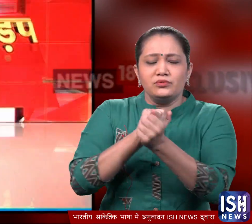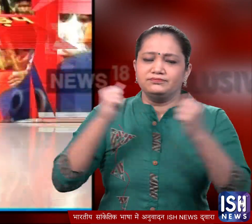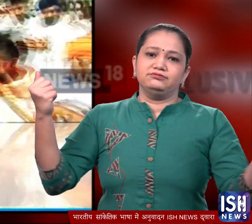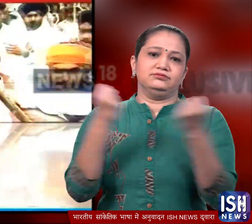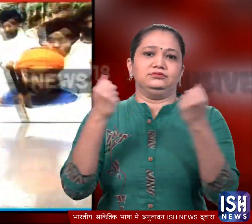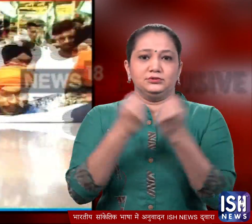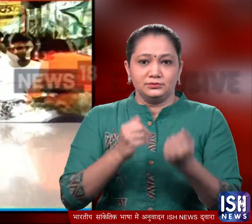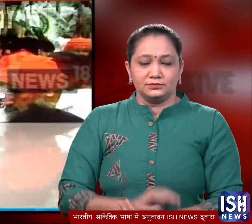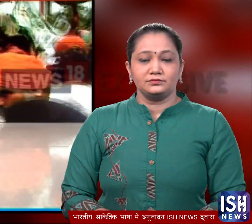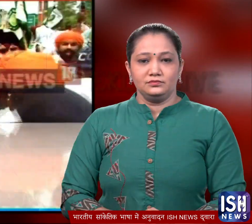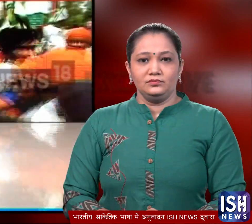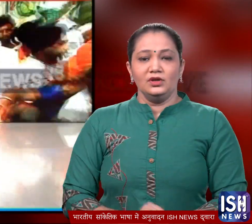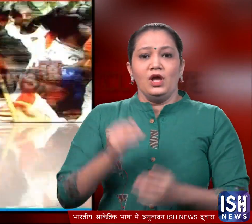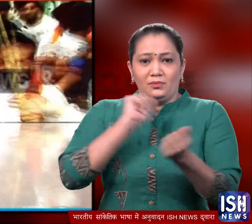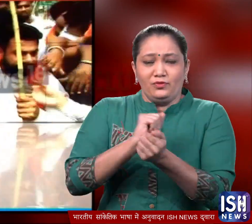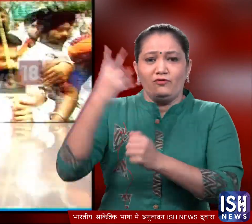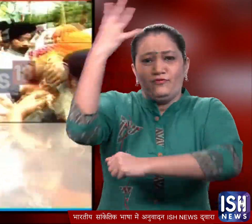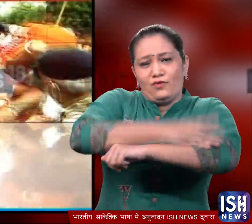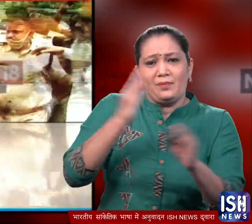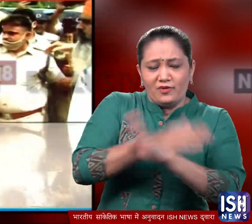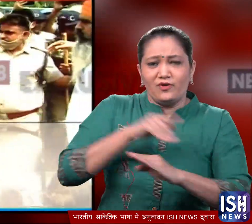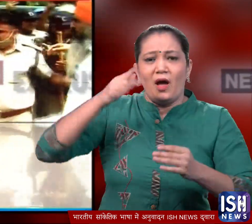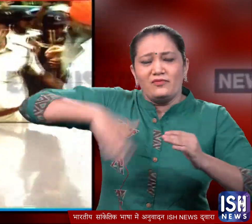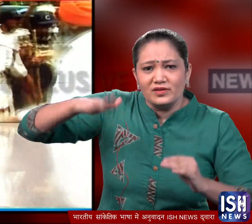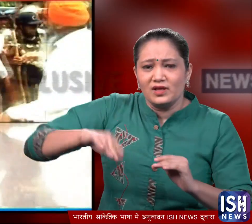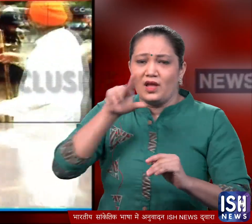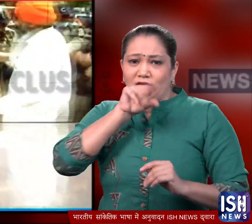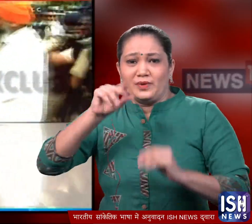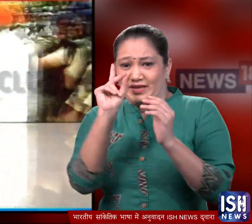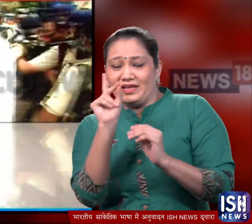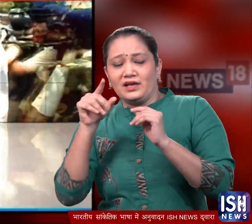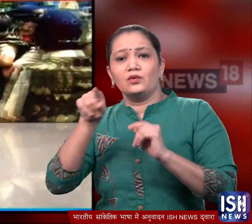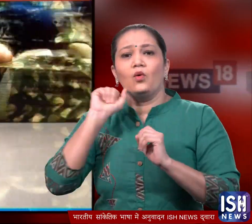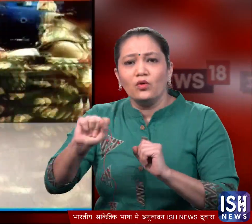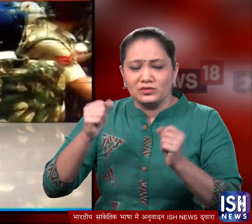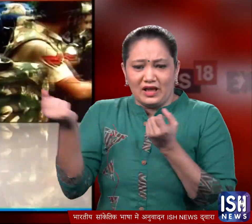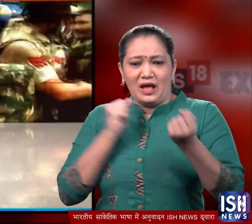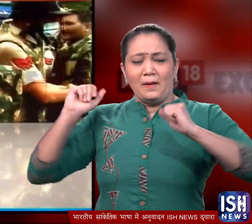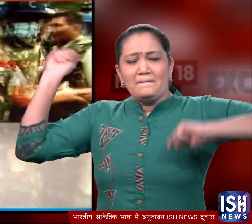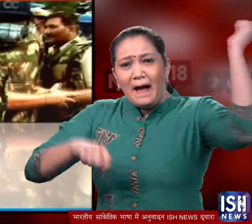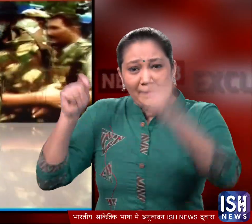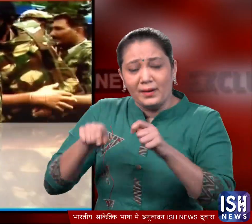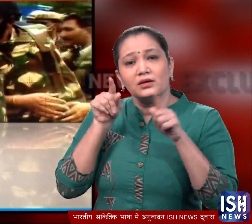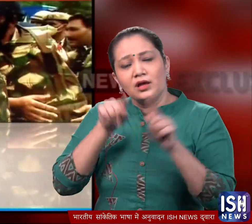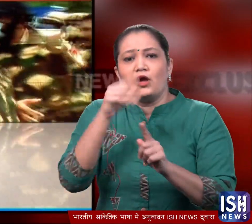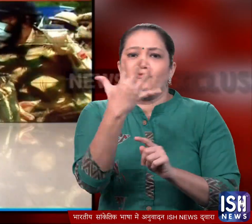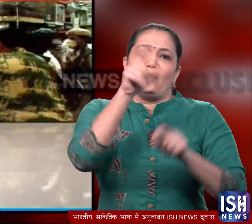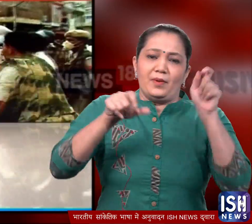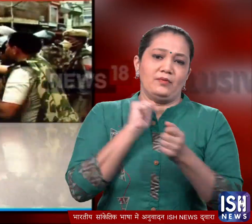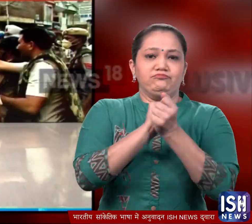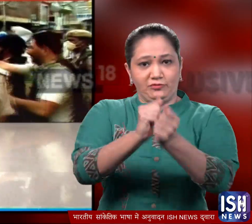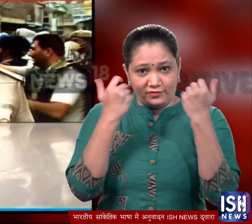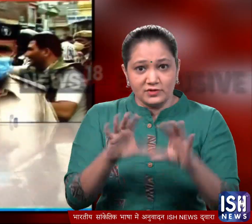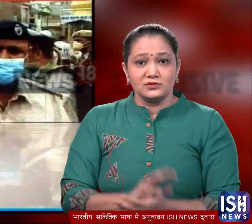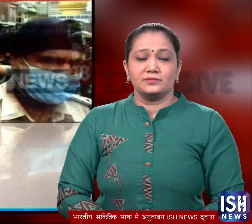और पुलिस के बीच झड़प हो गई। पुलिस ने 4 दिन पहले हरियाणा विधानसभा के डिप्टी स्पीकर रणबीर सिंह गंगवा की गाड़ी पर हमला करने के आरोप में